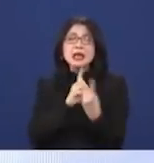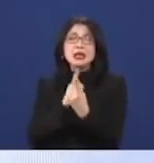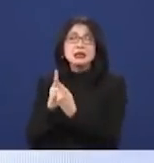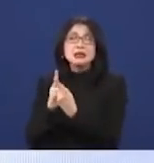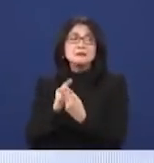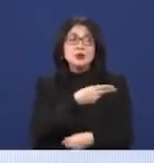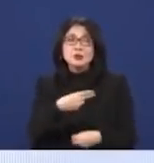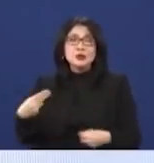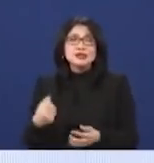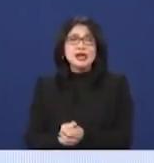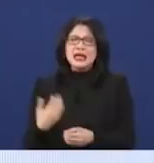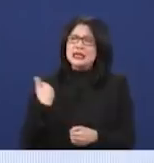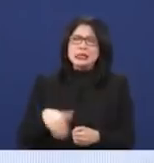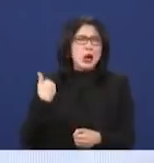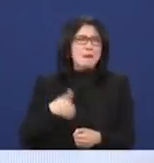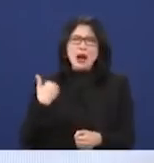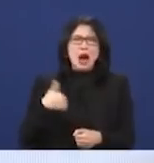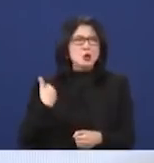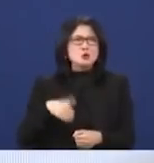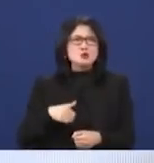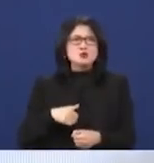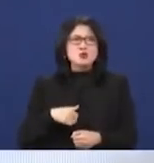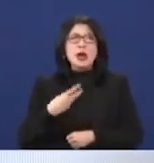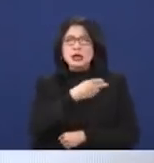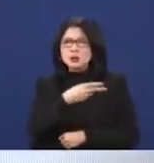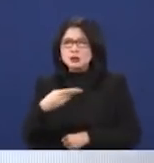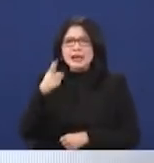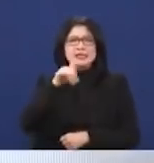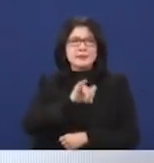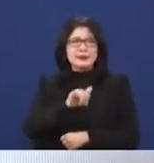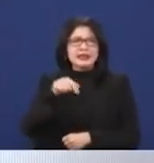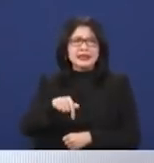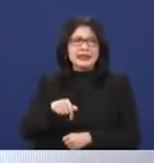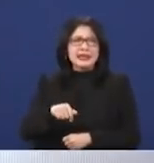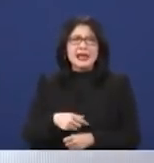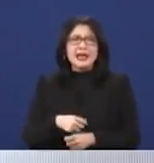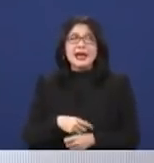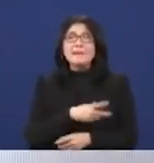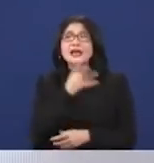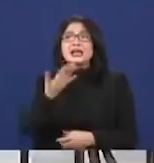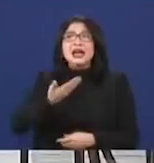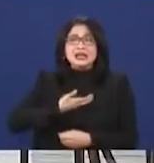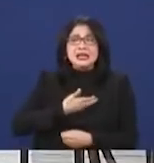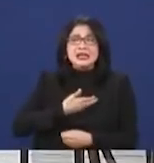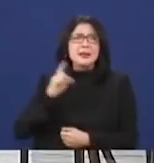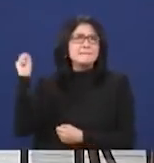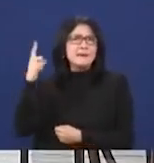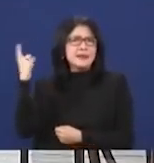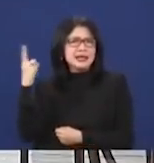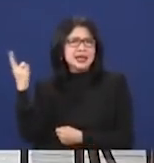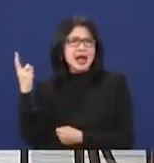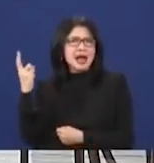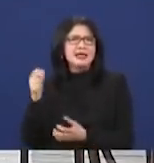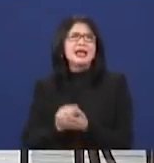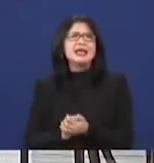Indonesia tidak mau negara ini terus seperti ini. Mereka ingin negara dengan pemerintahan yang